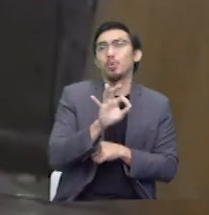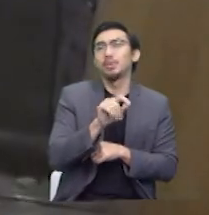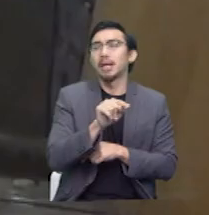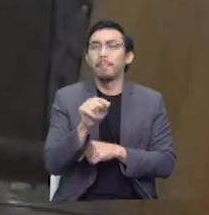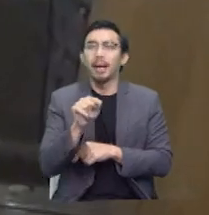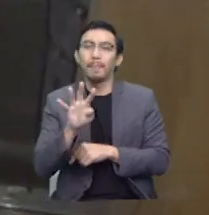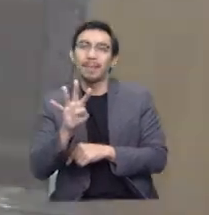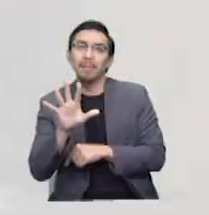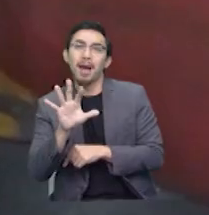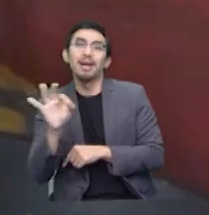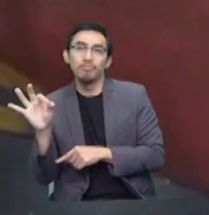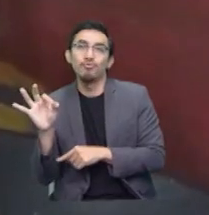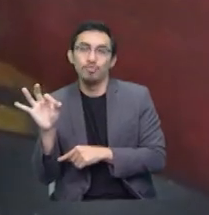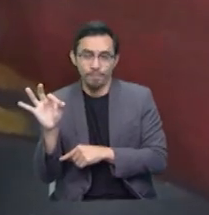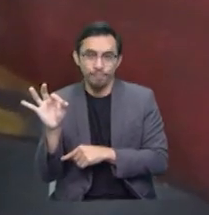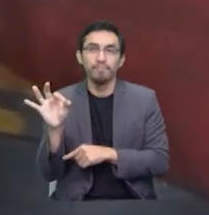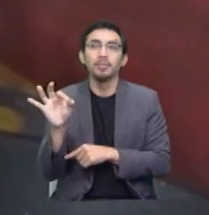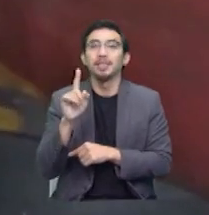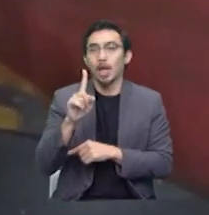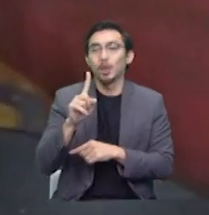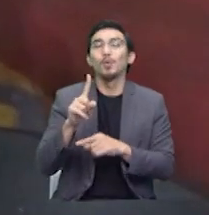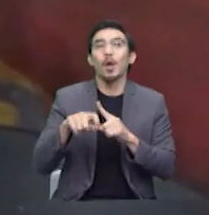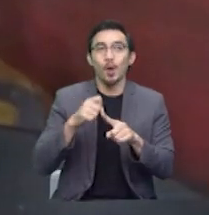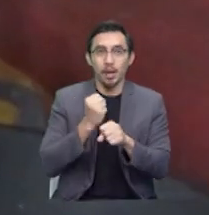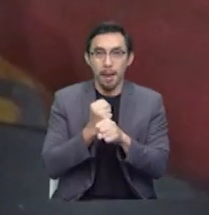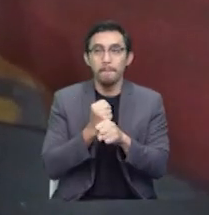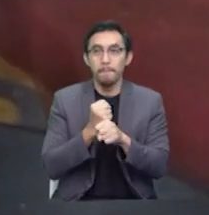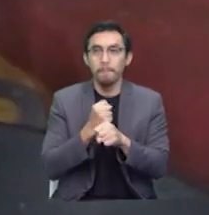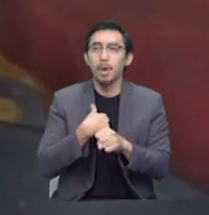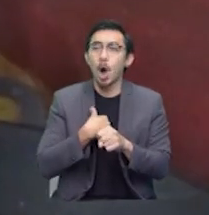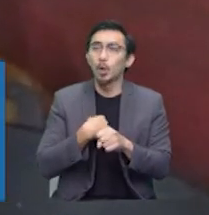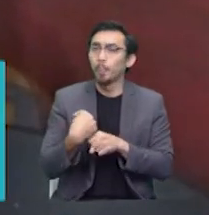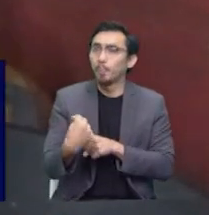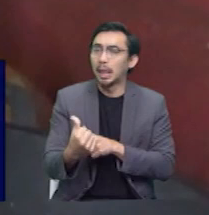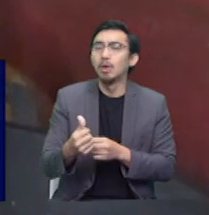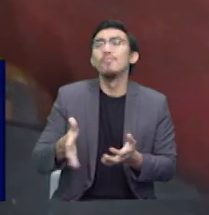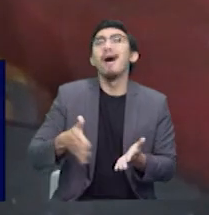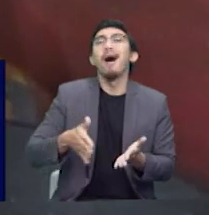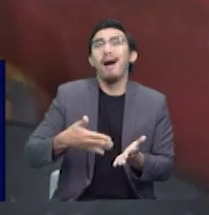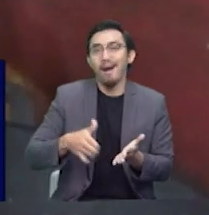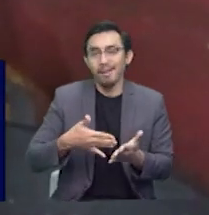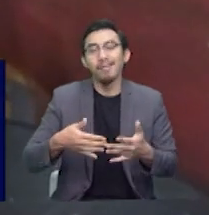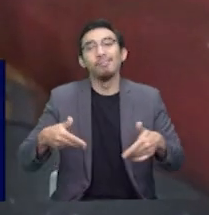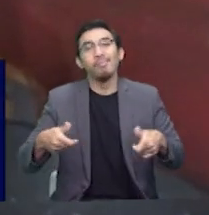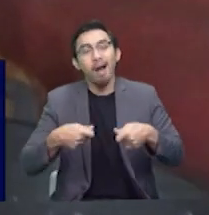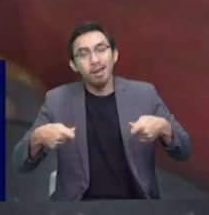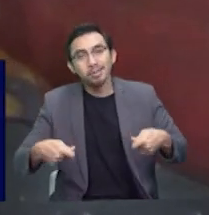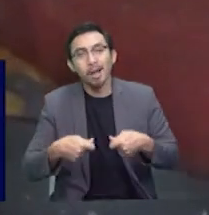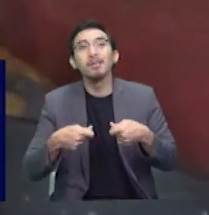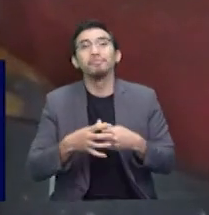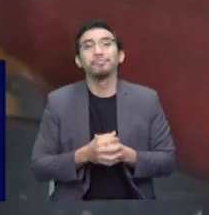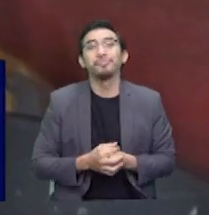kilogram. Ya dibakar, digoreng untuk pesta-pesta itu. Memang setiap tahun baru